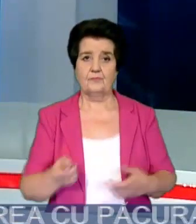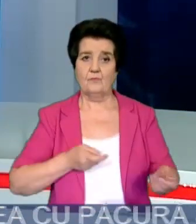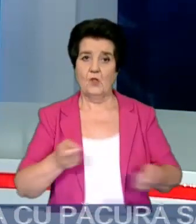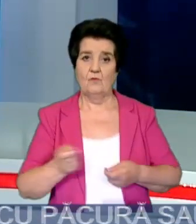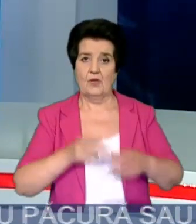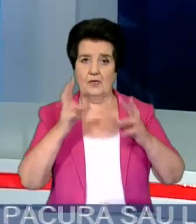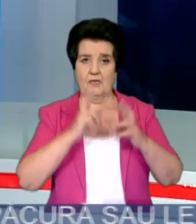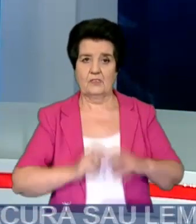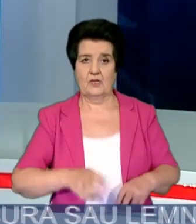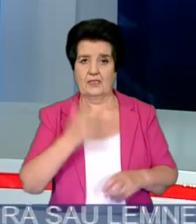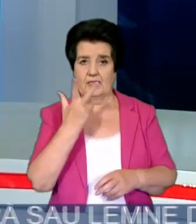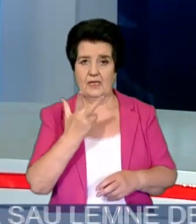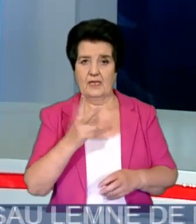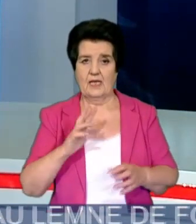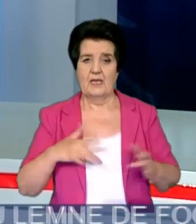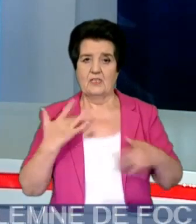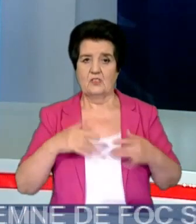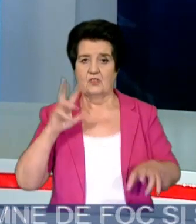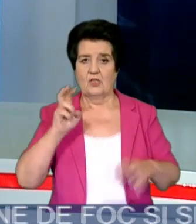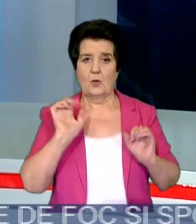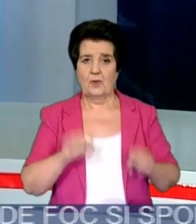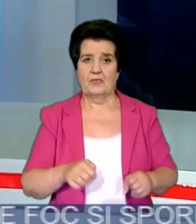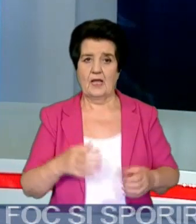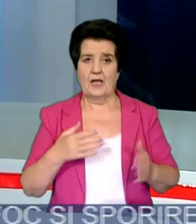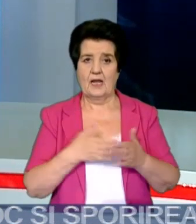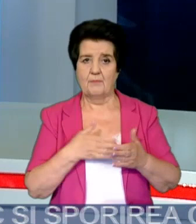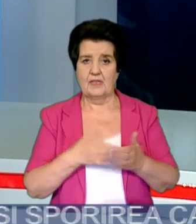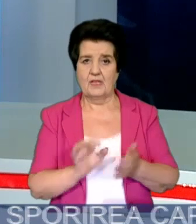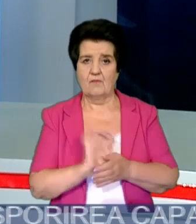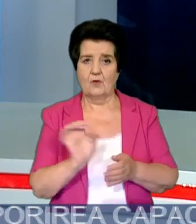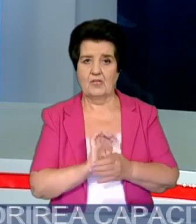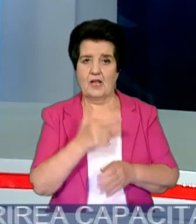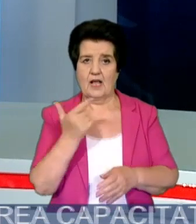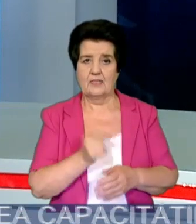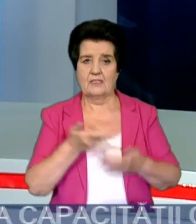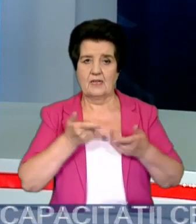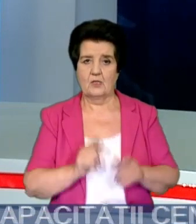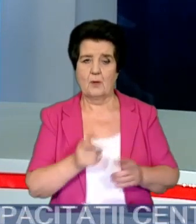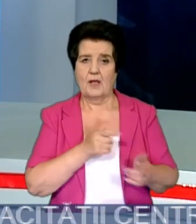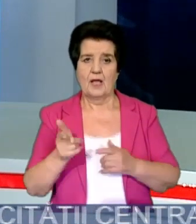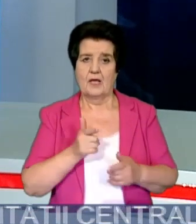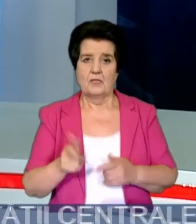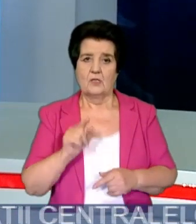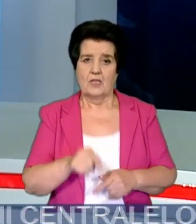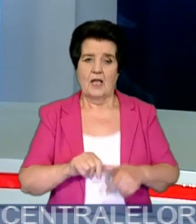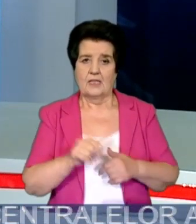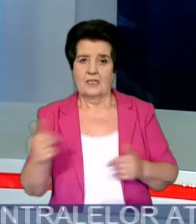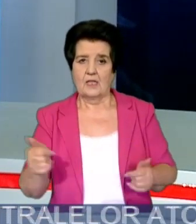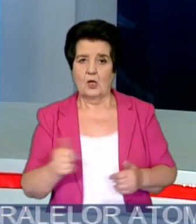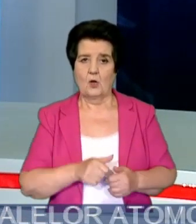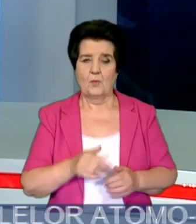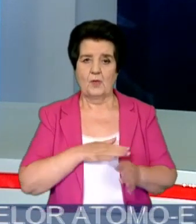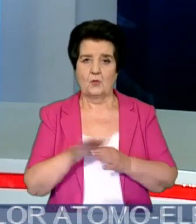Guvernul analizează 3 scenarii cu probabilități de limitare a furnizării gazelor naturale, pregătindu-se chiar și de întreruperea